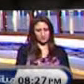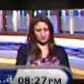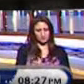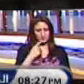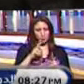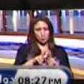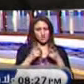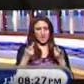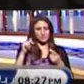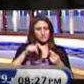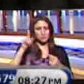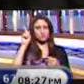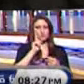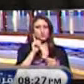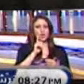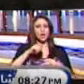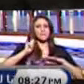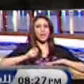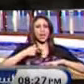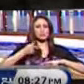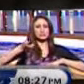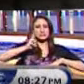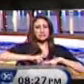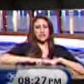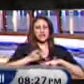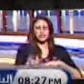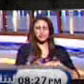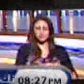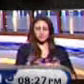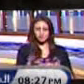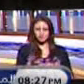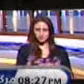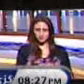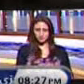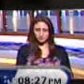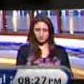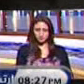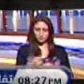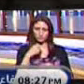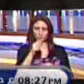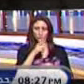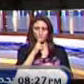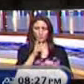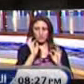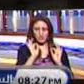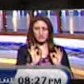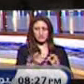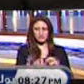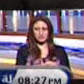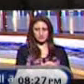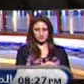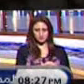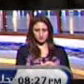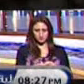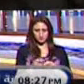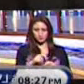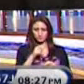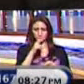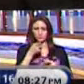يعني أن الحكم ما زال قائم إلى أن يفصل في هذا الطعن. النقطة الثالثة والهامة، بصرف النظر عن نتيجة